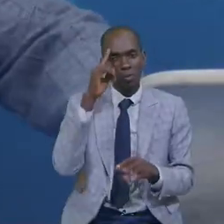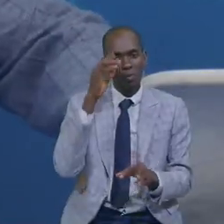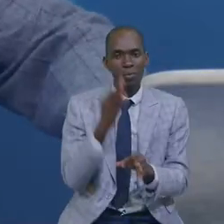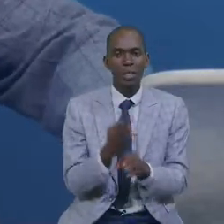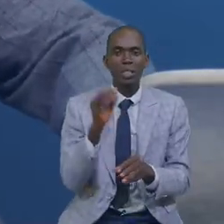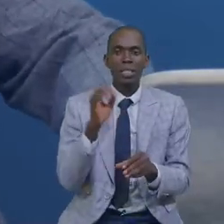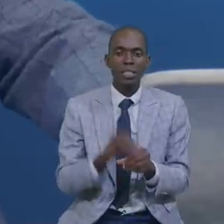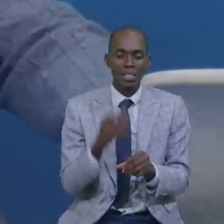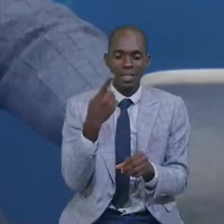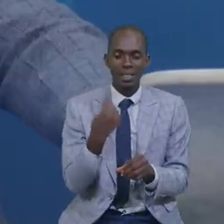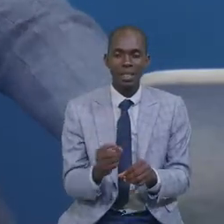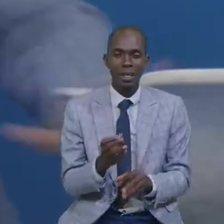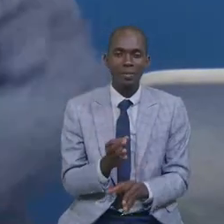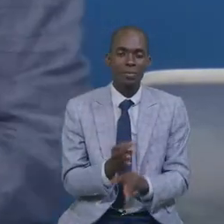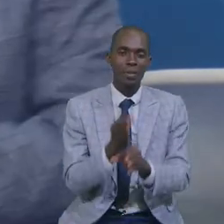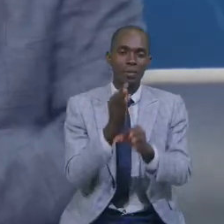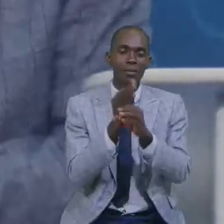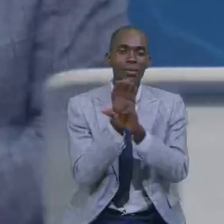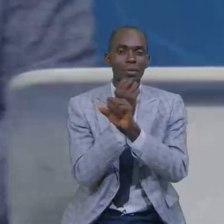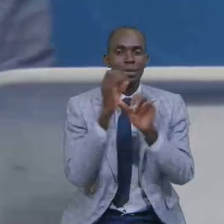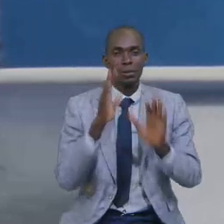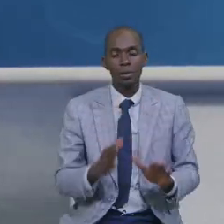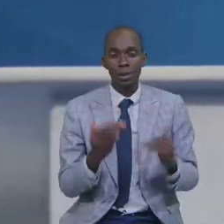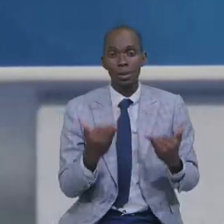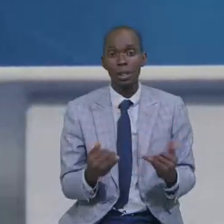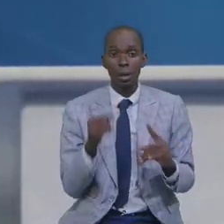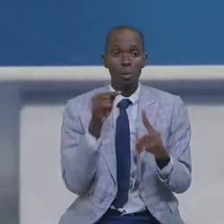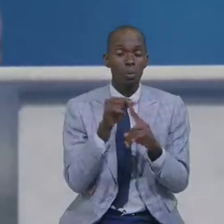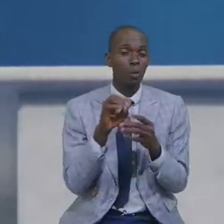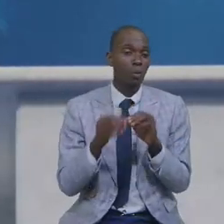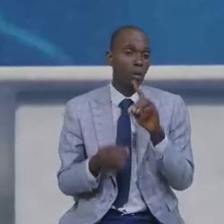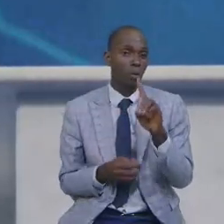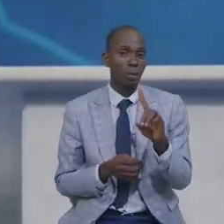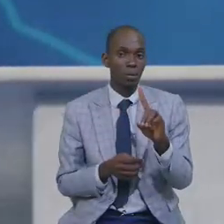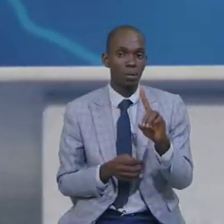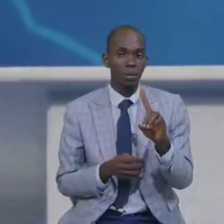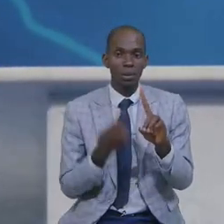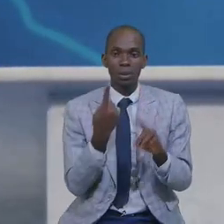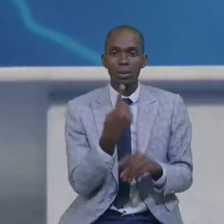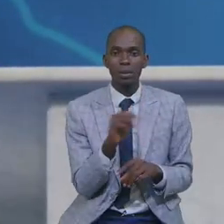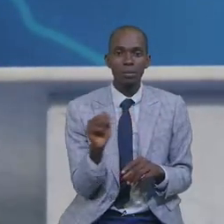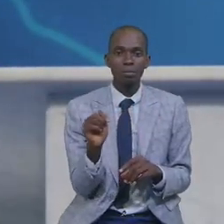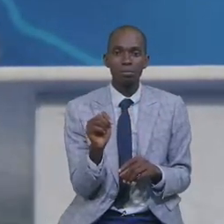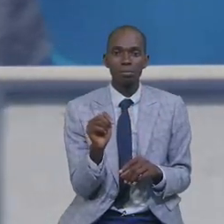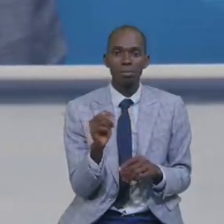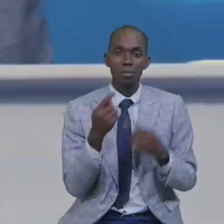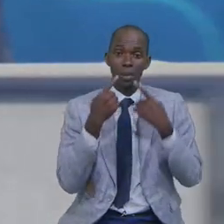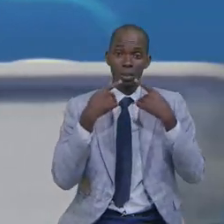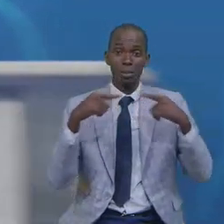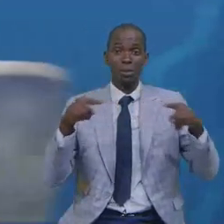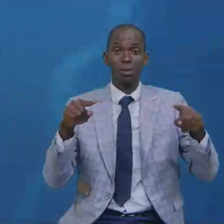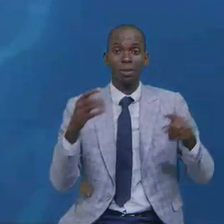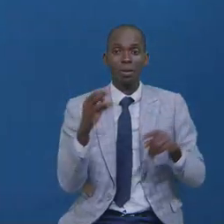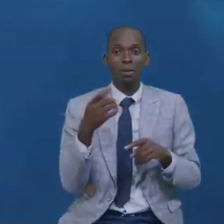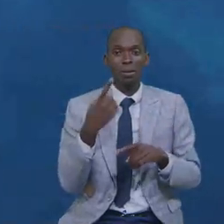foi aux Sauveur fidèle voyons le premier élément et le décret